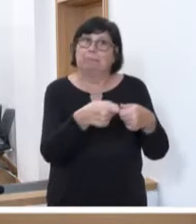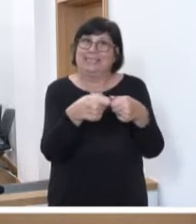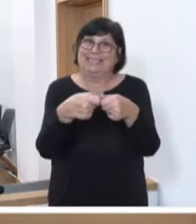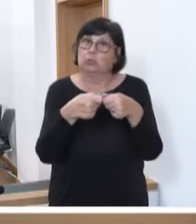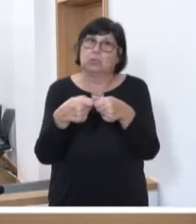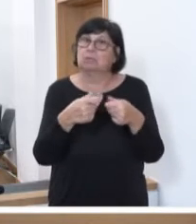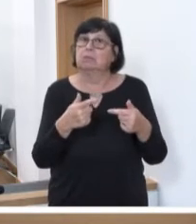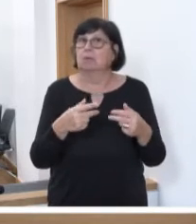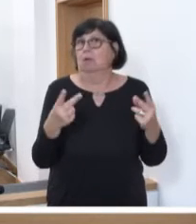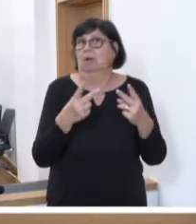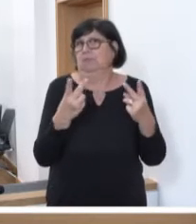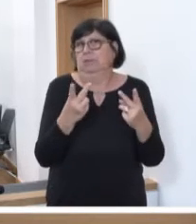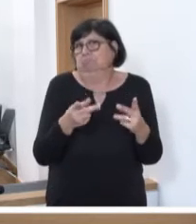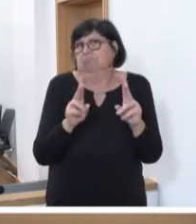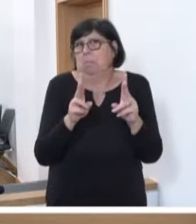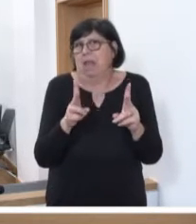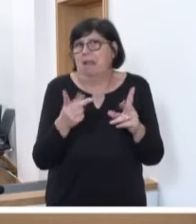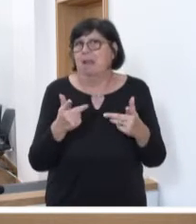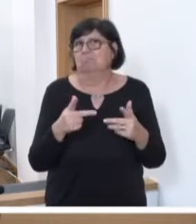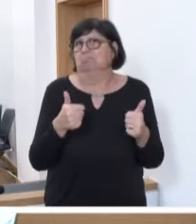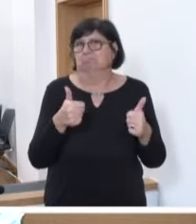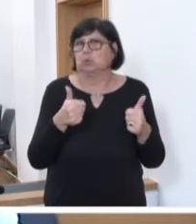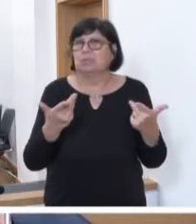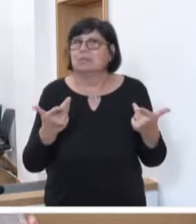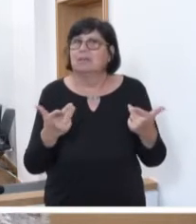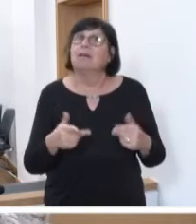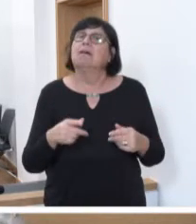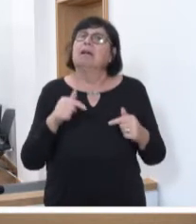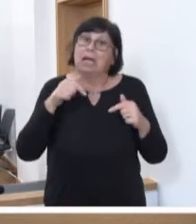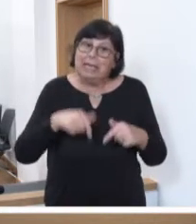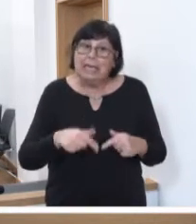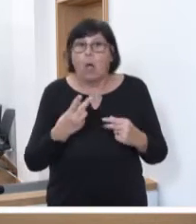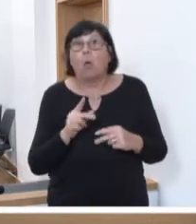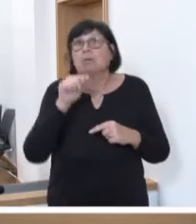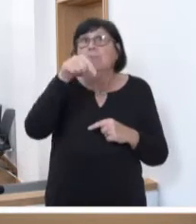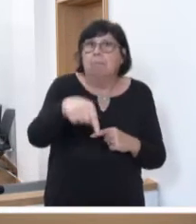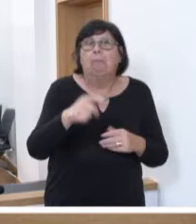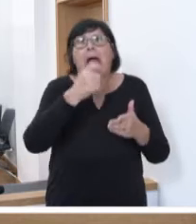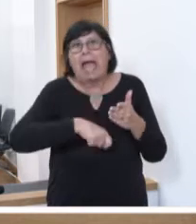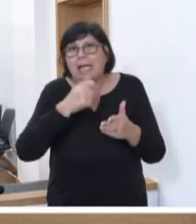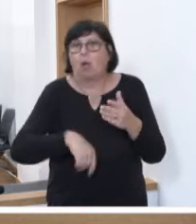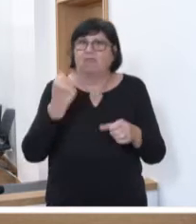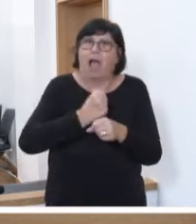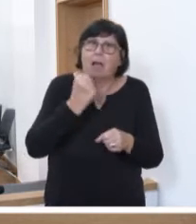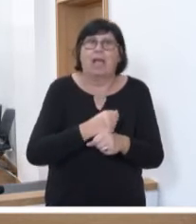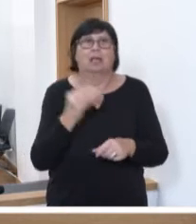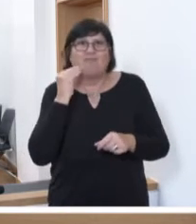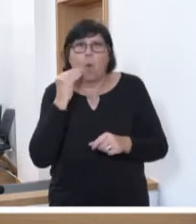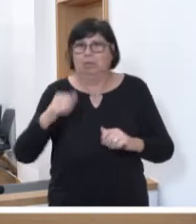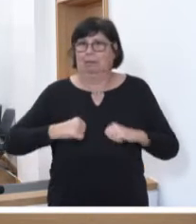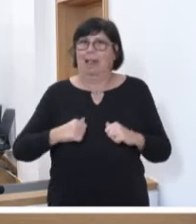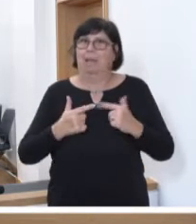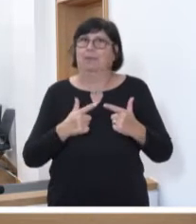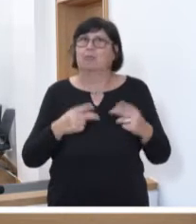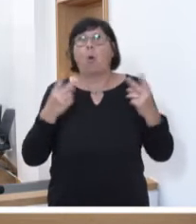wie es sich im Herzen Europas gehört, mannigfaltig. Diesseits und jenseits der Grenze einkaufen, arbeiten, wohnen oder die